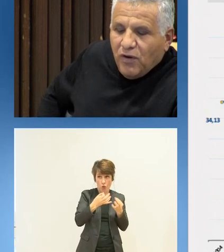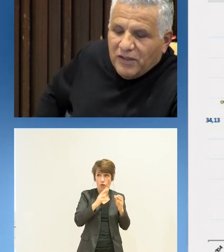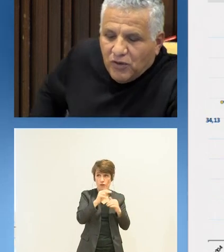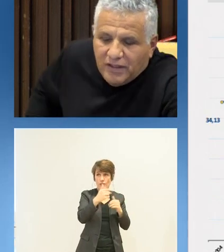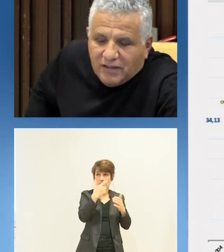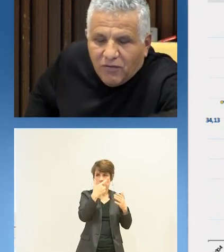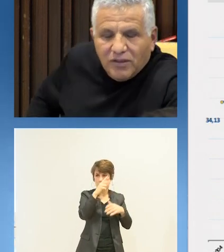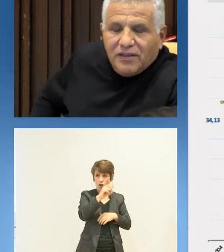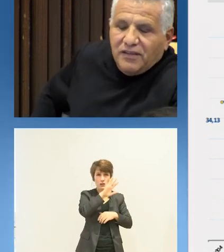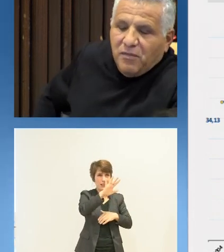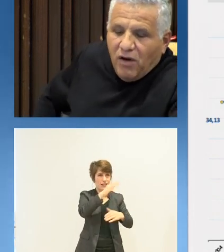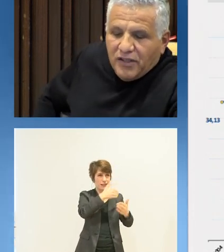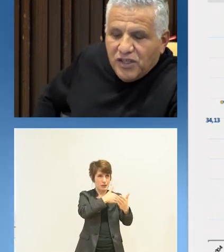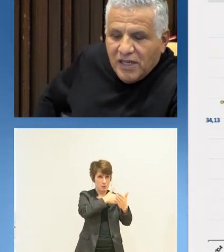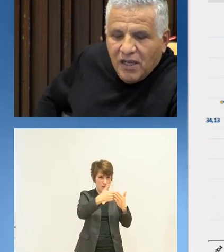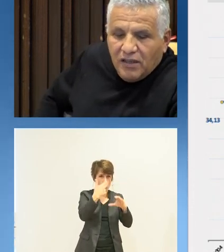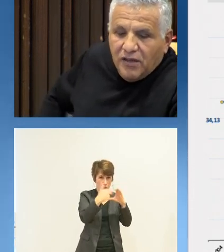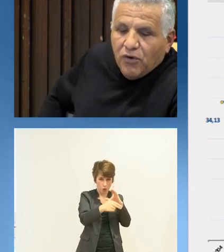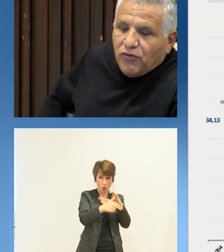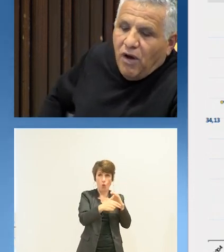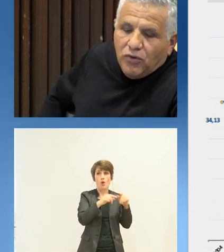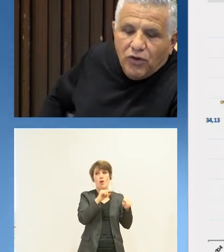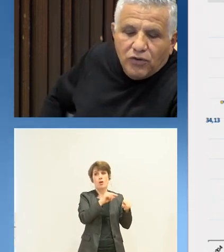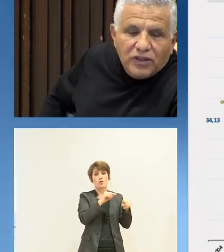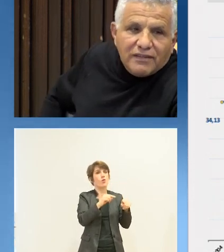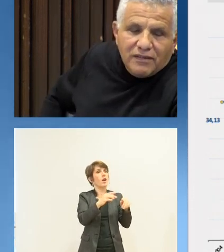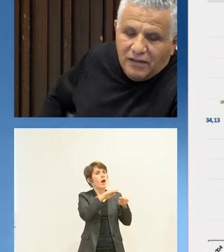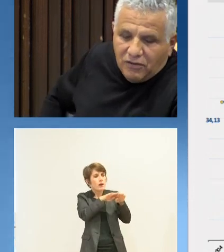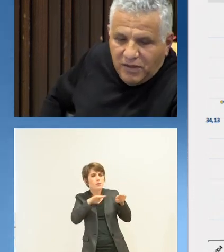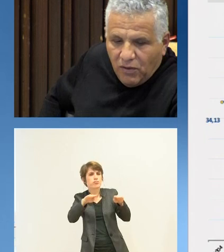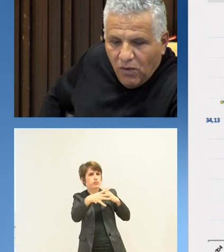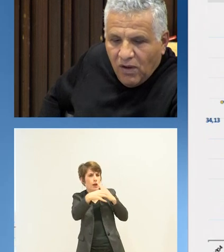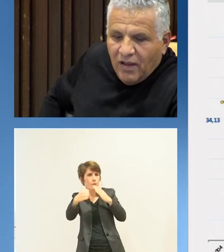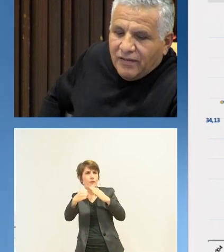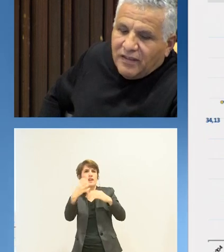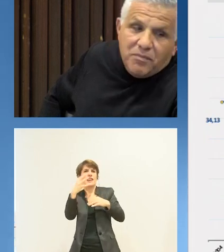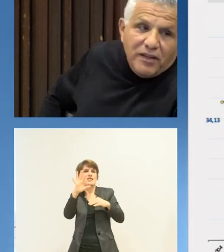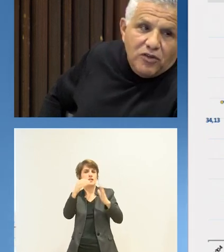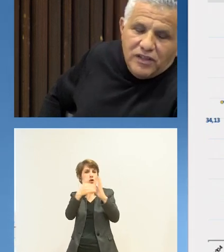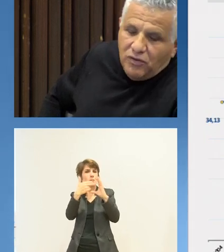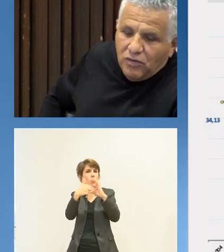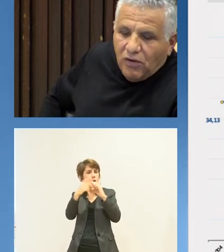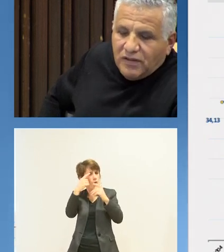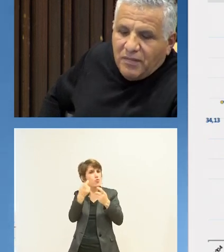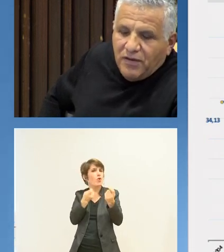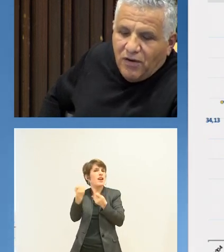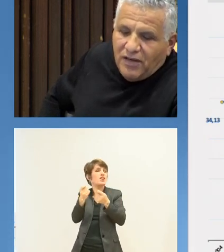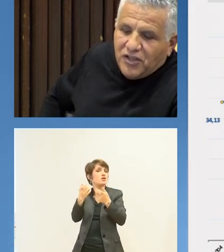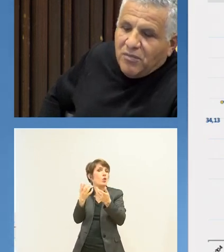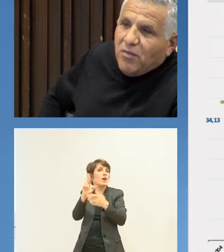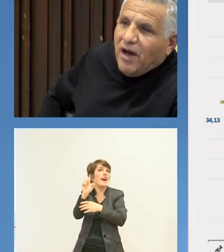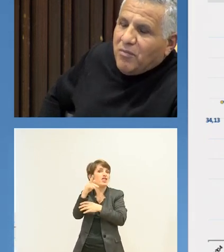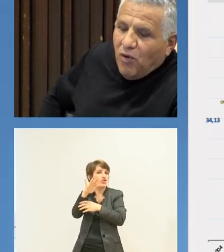une fois majoré des travaux d'intéressement en régie qui eux sont à hauteur de 450 mille euros 7 et parle de gestion courante s'améliore